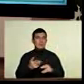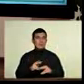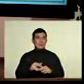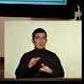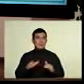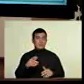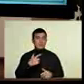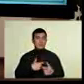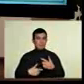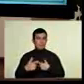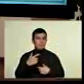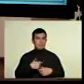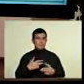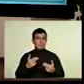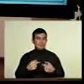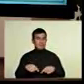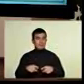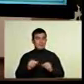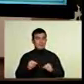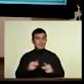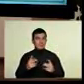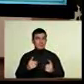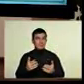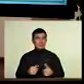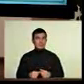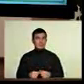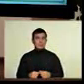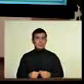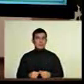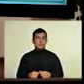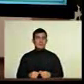эгоисты? Можно так делать, ребят?